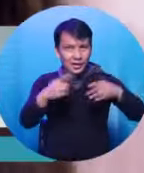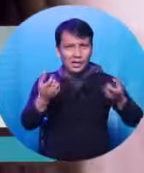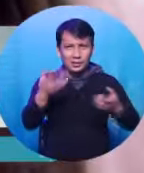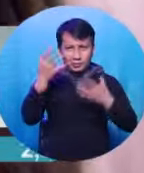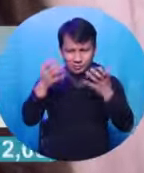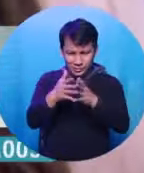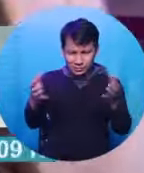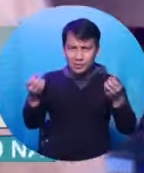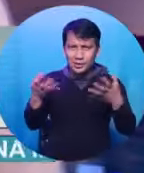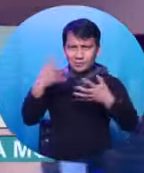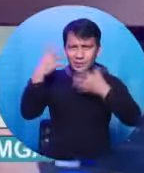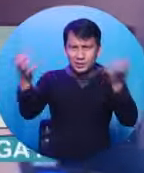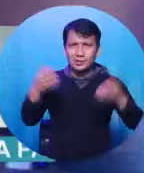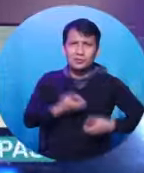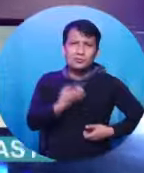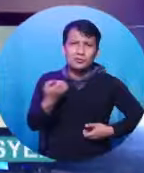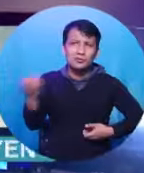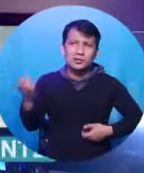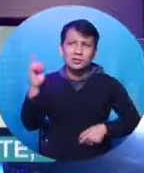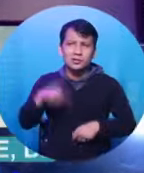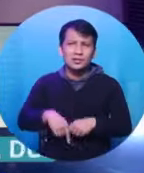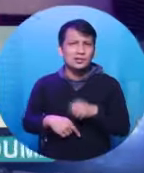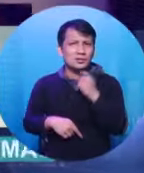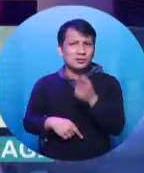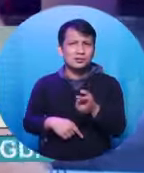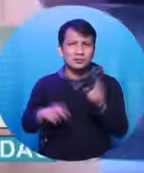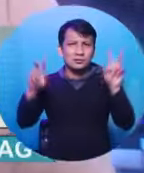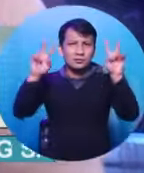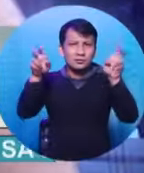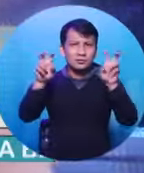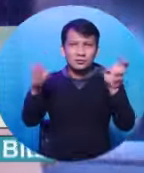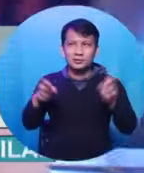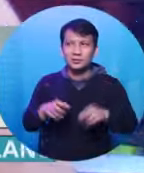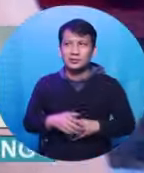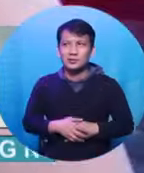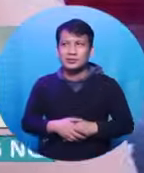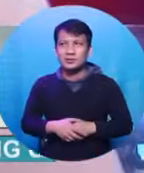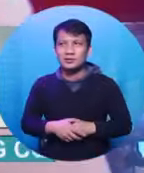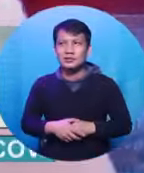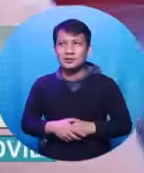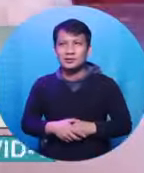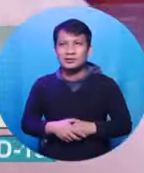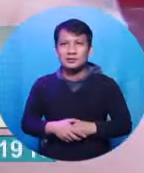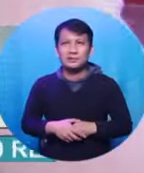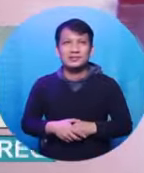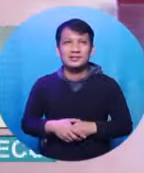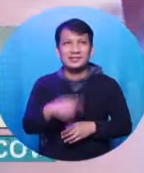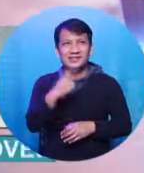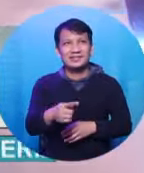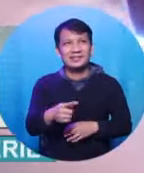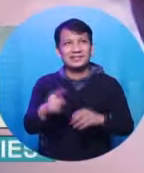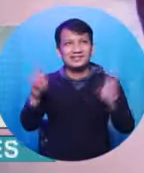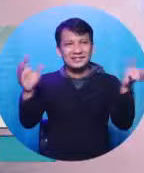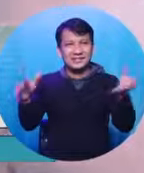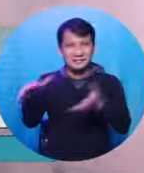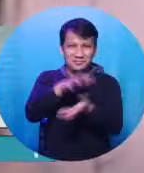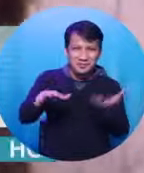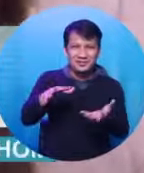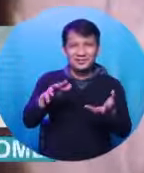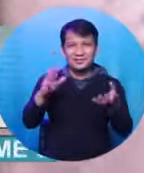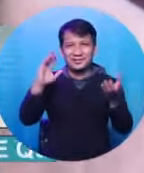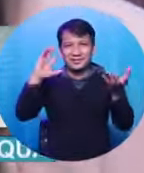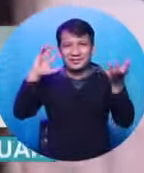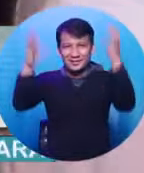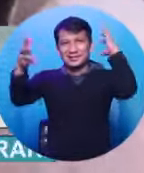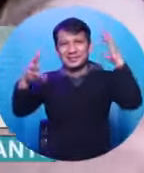na galit. Kasi sabi nila, Idol Rafi, kung meron daw title ang reklamo na ito, eto raw yun, magulo. O, diba, yun yung nakita natin na talaga